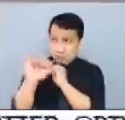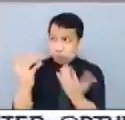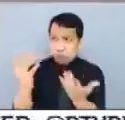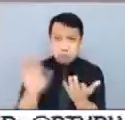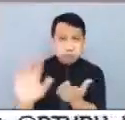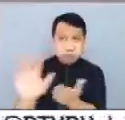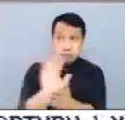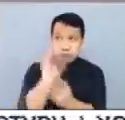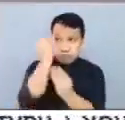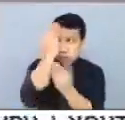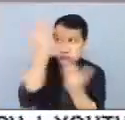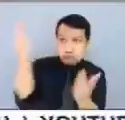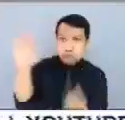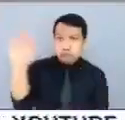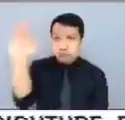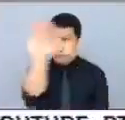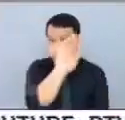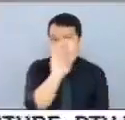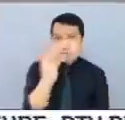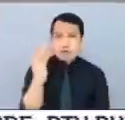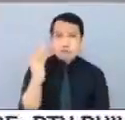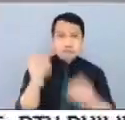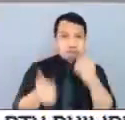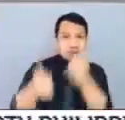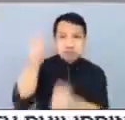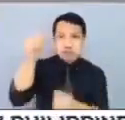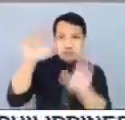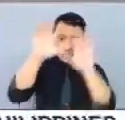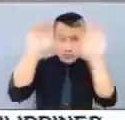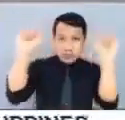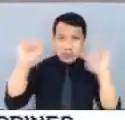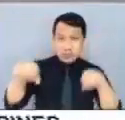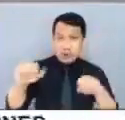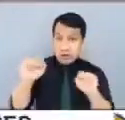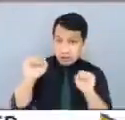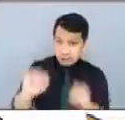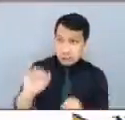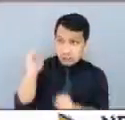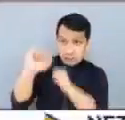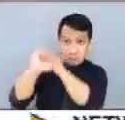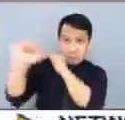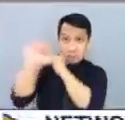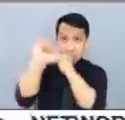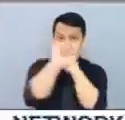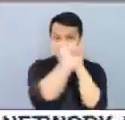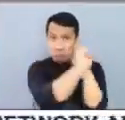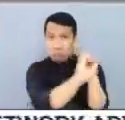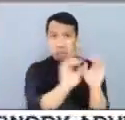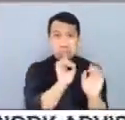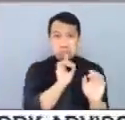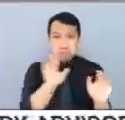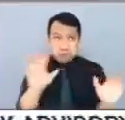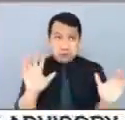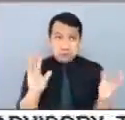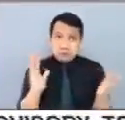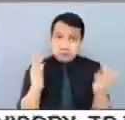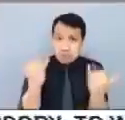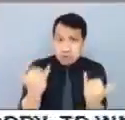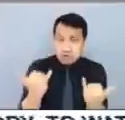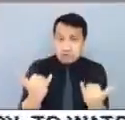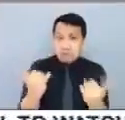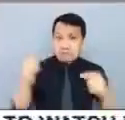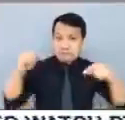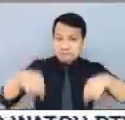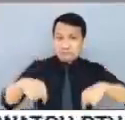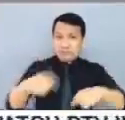pro-Isko, pro-Pacquiao, pro-Duterte, pro-Lenny, hindi tayo ideological eh. At hindi tayo, sorry ha, hindi